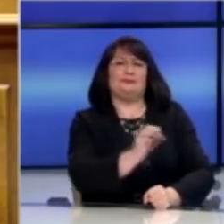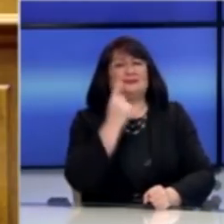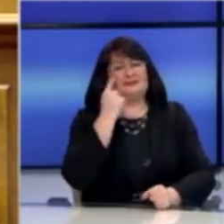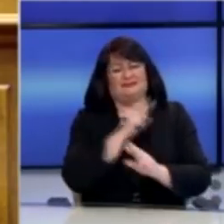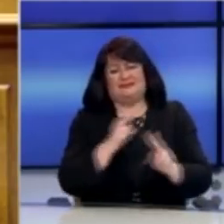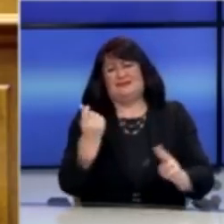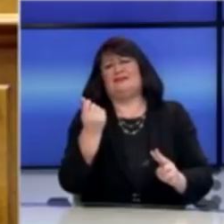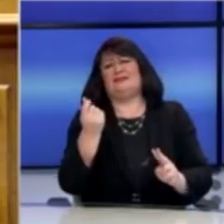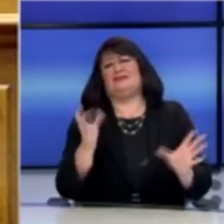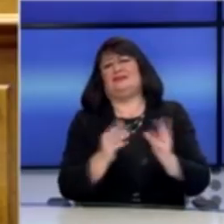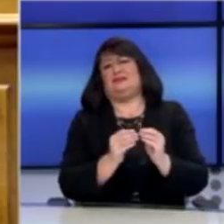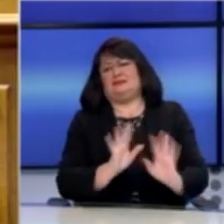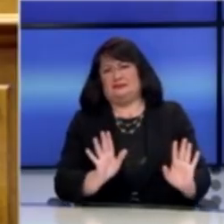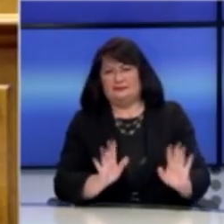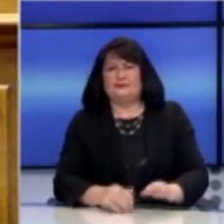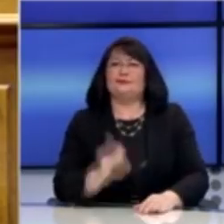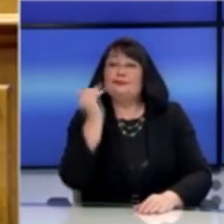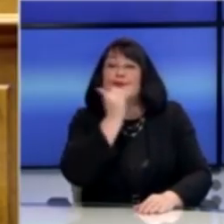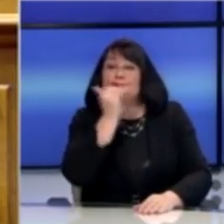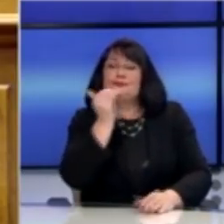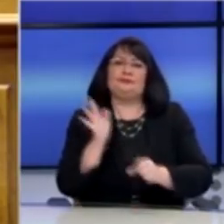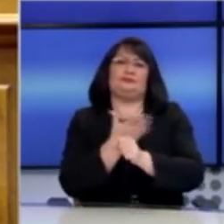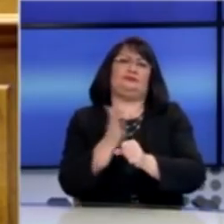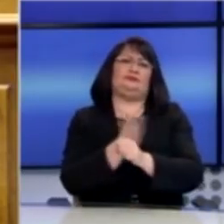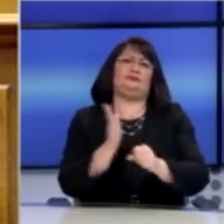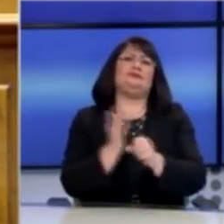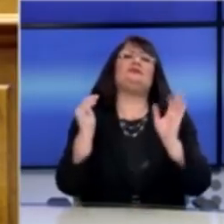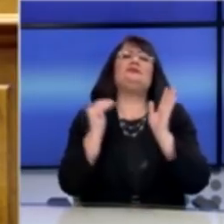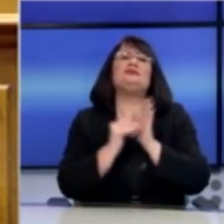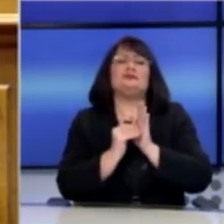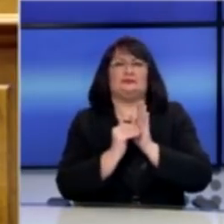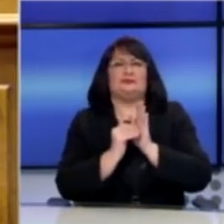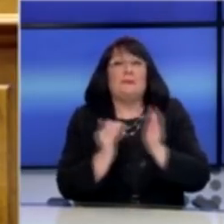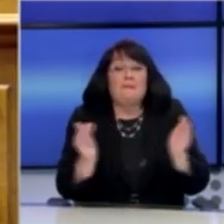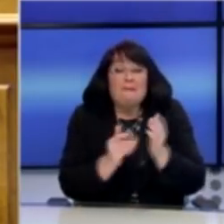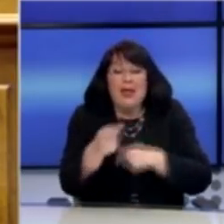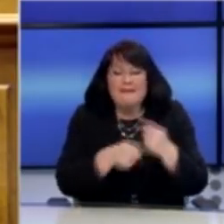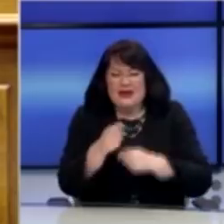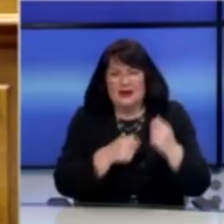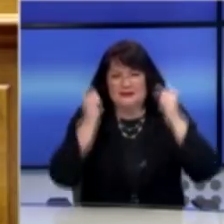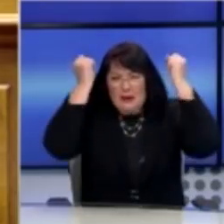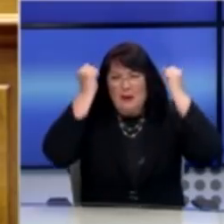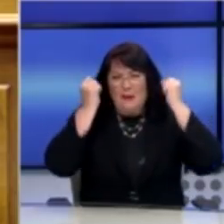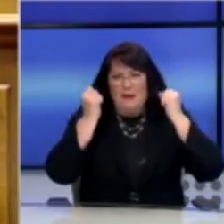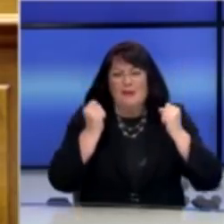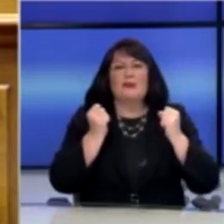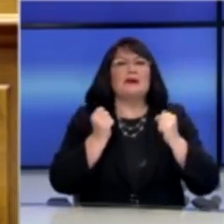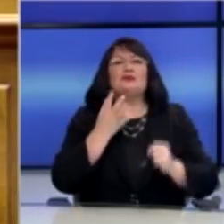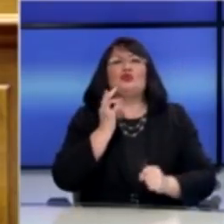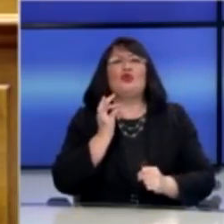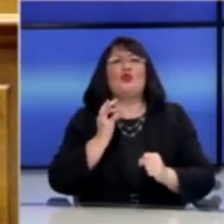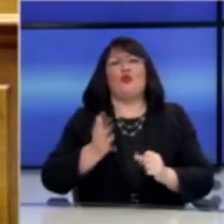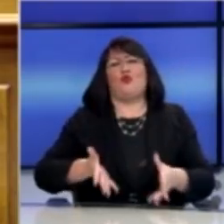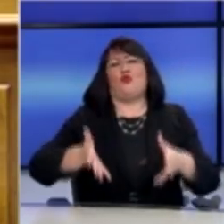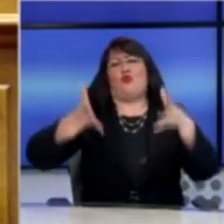αποτύπωμα. Επιταχύνουν την καταστροφή δεκάδων χιλιάδων μικρομεσαίων επιχειρήσεων για να βρουν οι